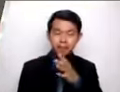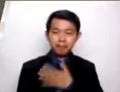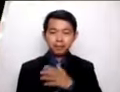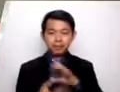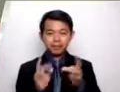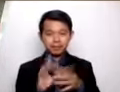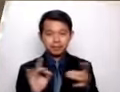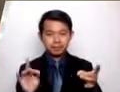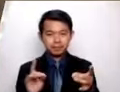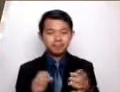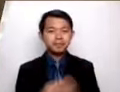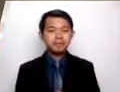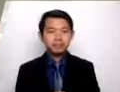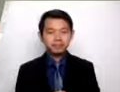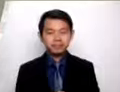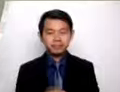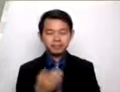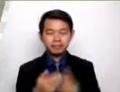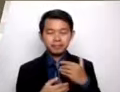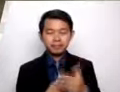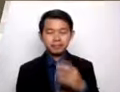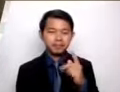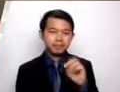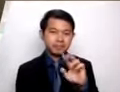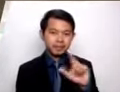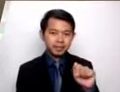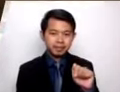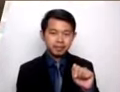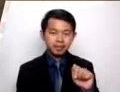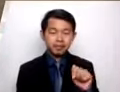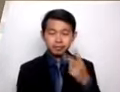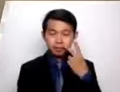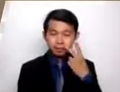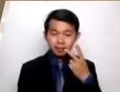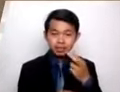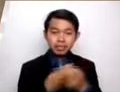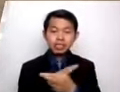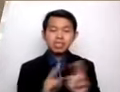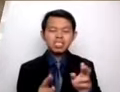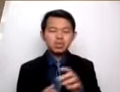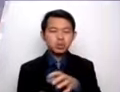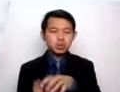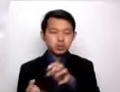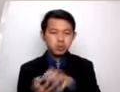Carla Abellana ni Rescue ang isang aspin na nasagasaan sa NLEX.